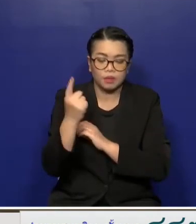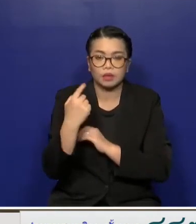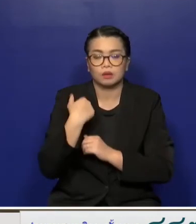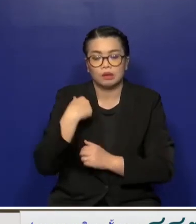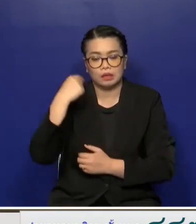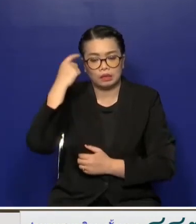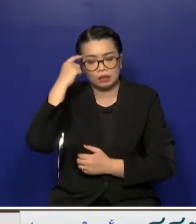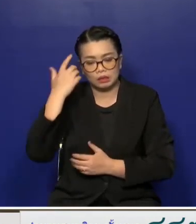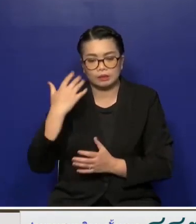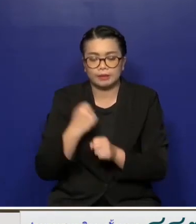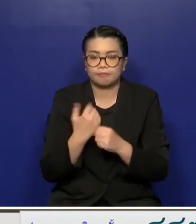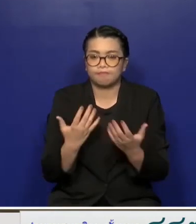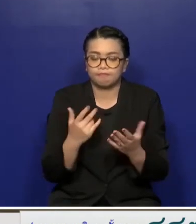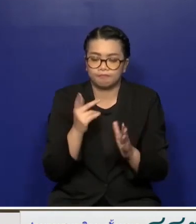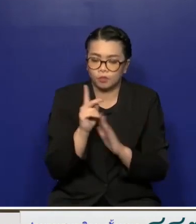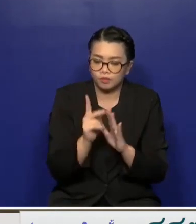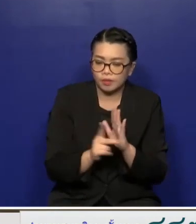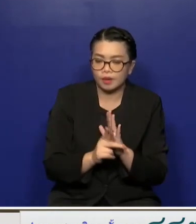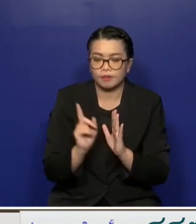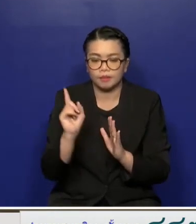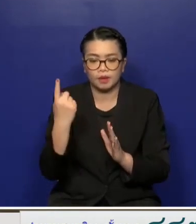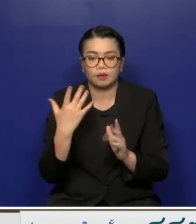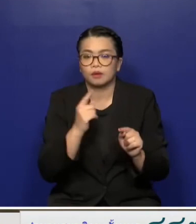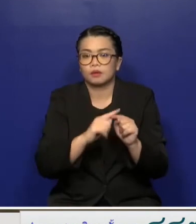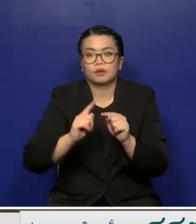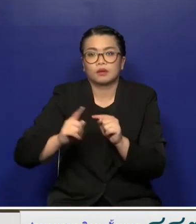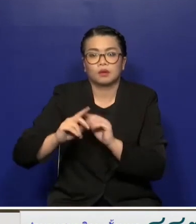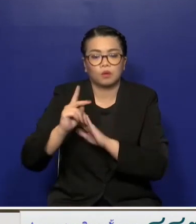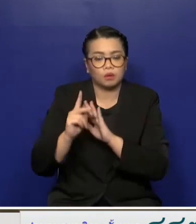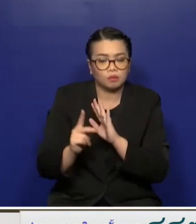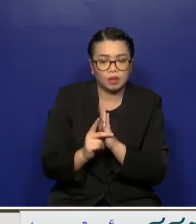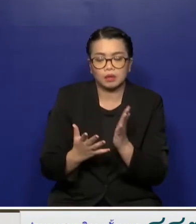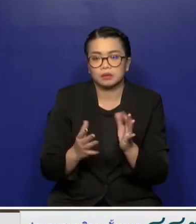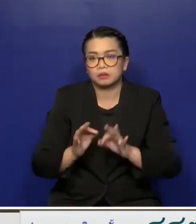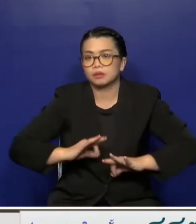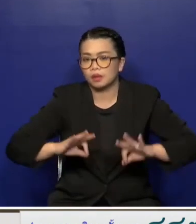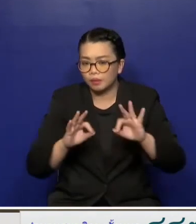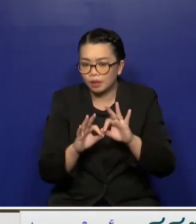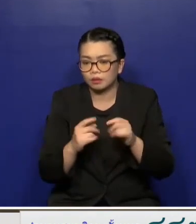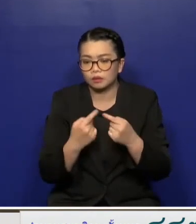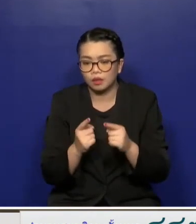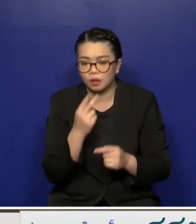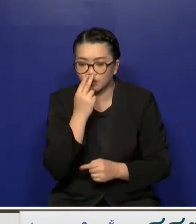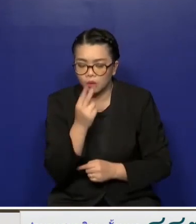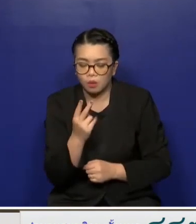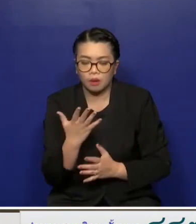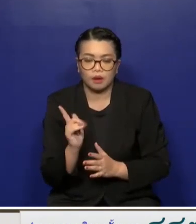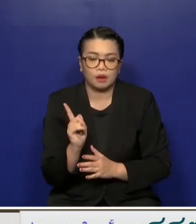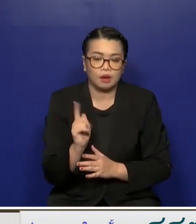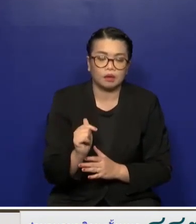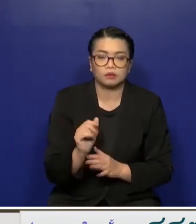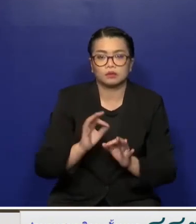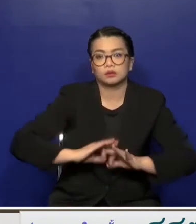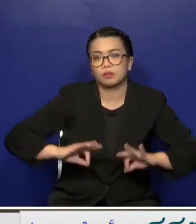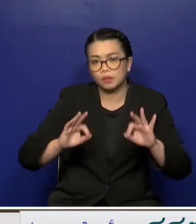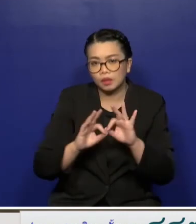จริงใจในการที่จะทำกฎหมายฉบับนี้ซึ่งดูเหมือนเป็นกฎหมายเล็กๆแต่เป็นกฎหมายที่สอดรับกับหลักธรรมาภิบาลอย่างแท้จริง